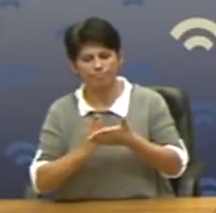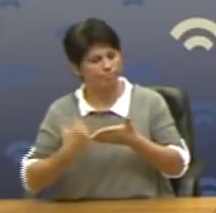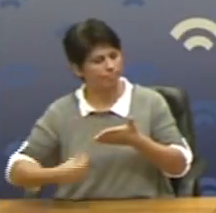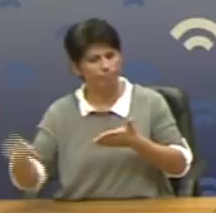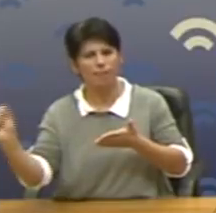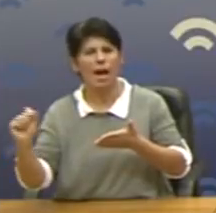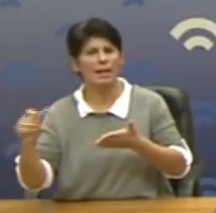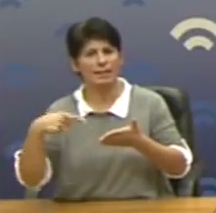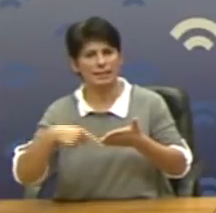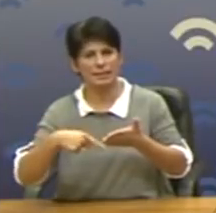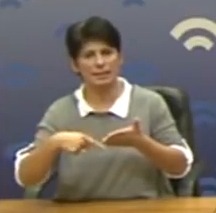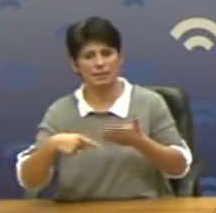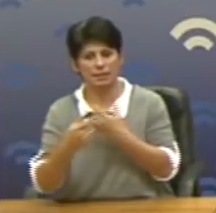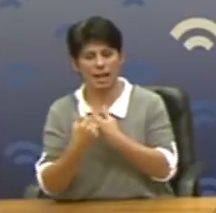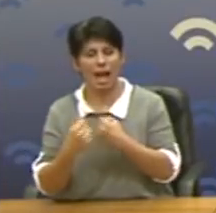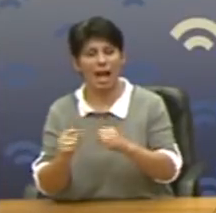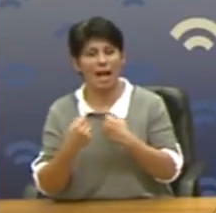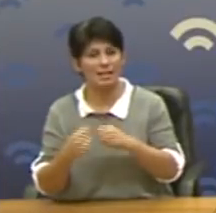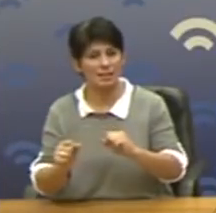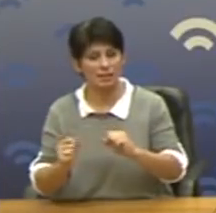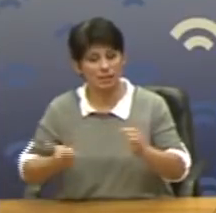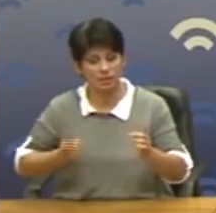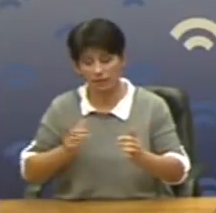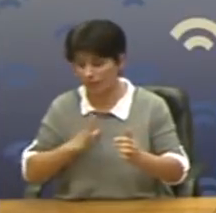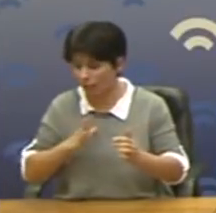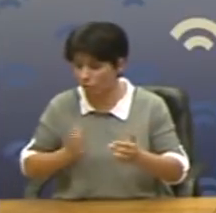των δικαιωμάτων των αιτούντων διεθνή προστασία στην